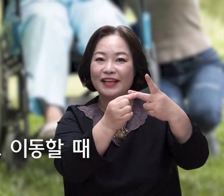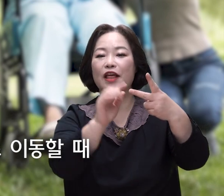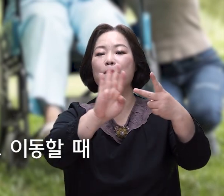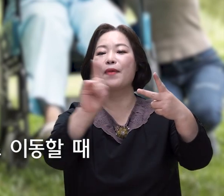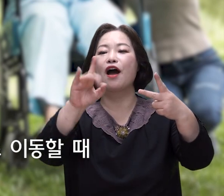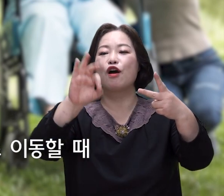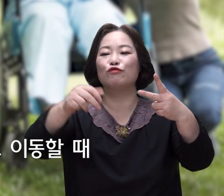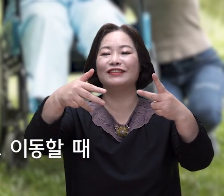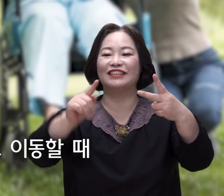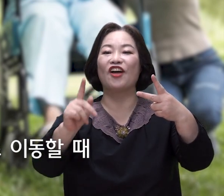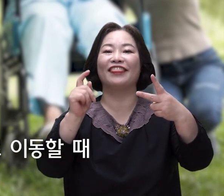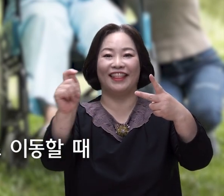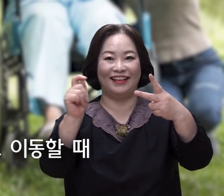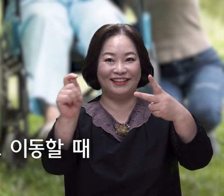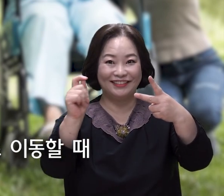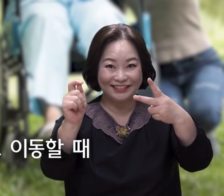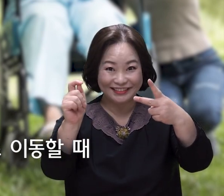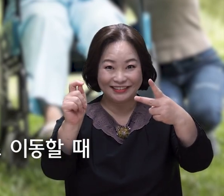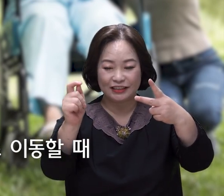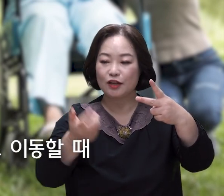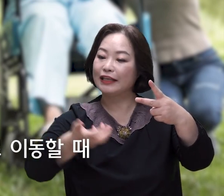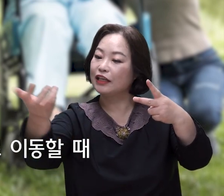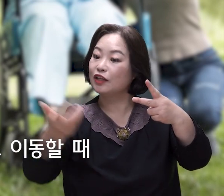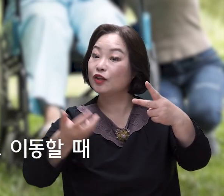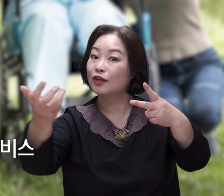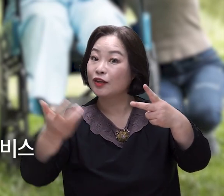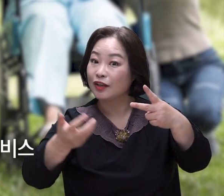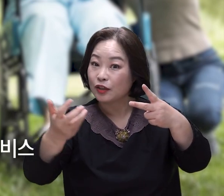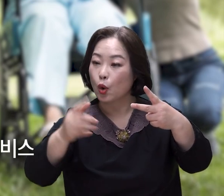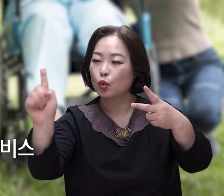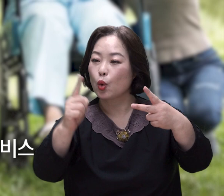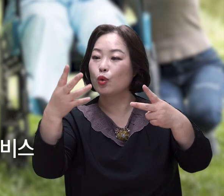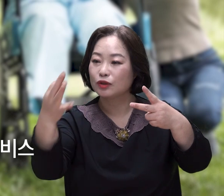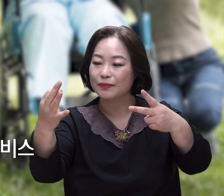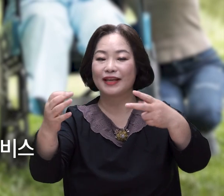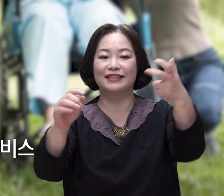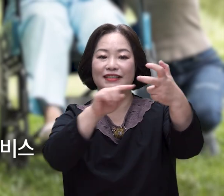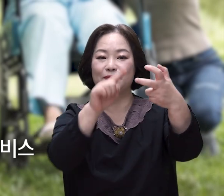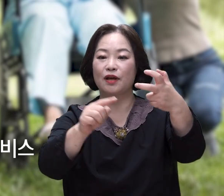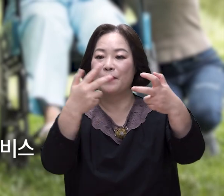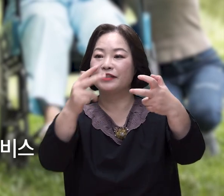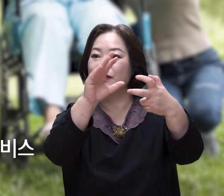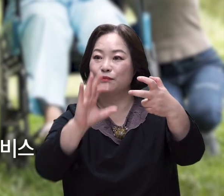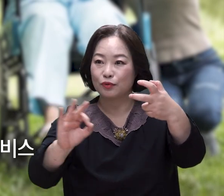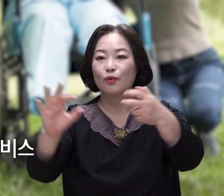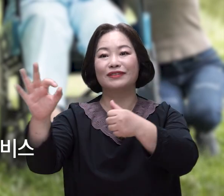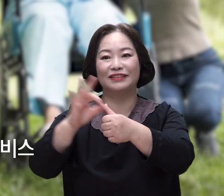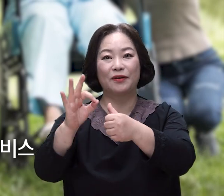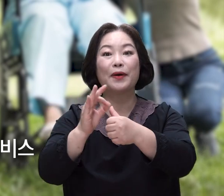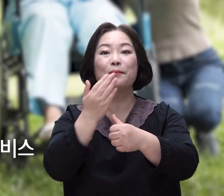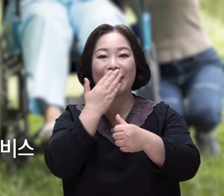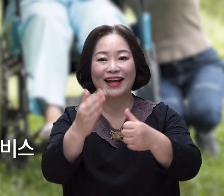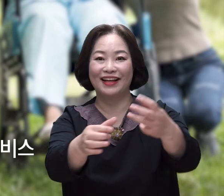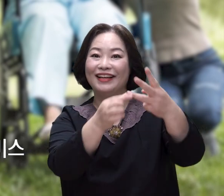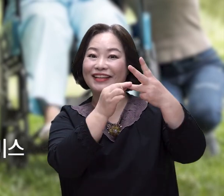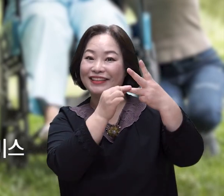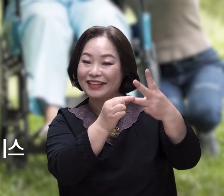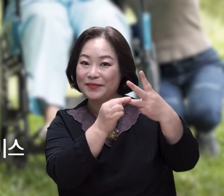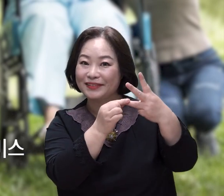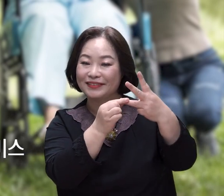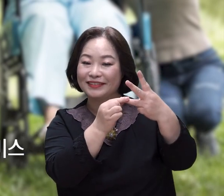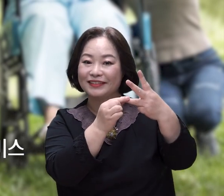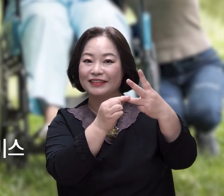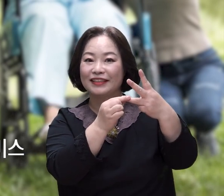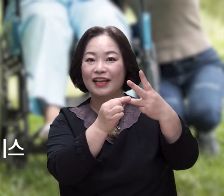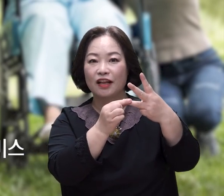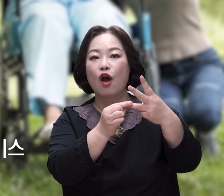번째는 바우처 택시라고 해서 택시로 이동할 때 택시 요금의 70% 내지 80%를 지원받는 서비스, 그리고